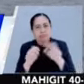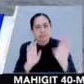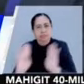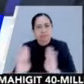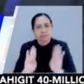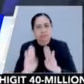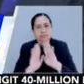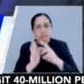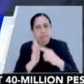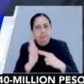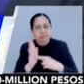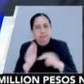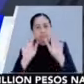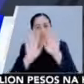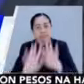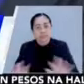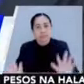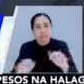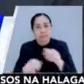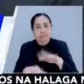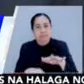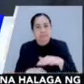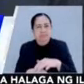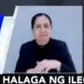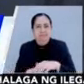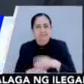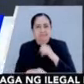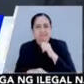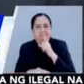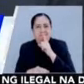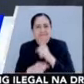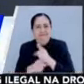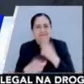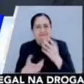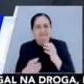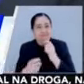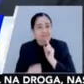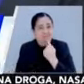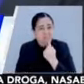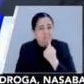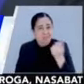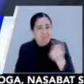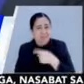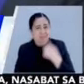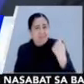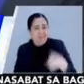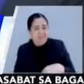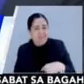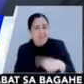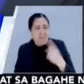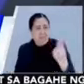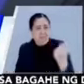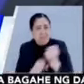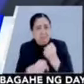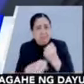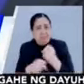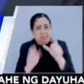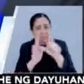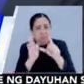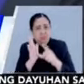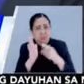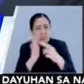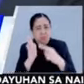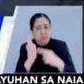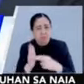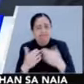ASEAN. Pero duda raw si Secretary Teodoro kung seryoso ba talaga ang China na mabuo nga ito. We look forward to